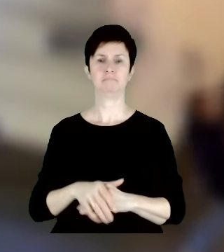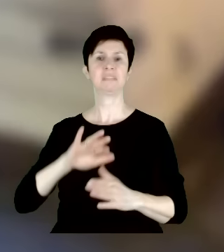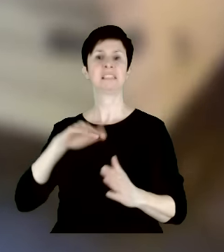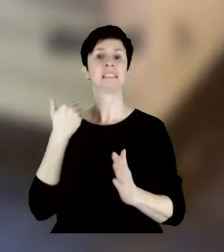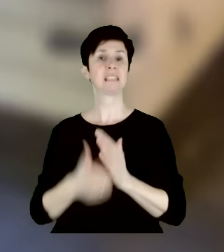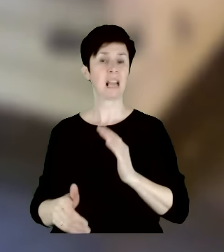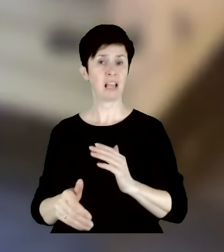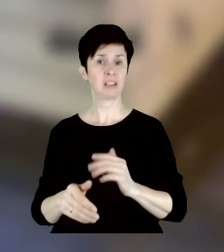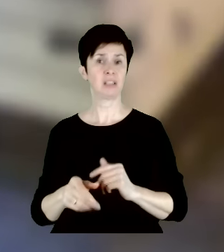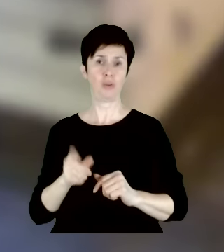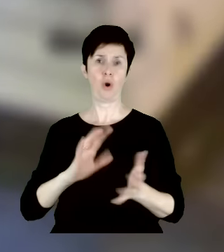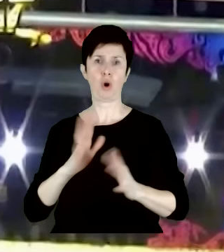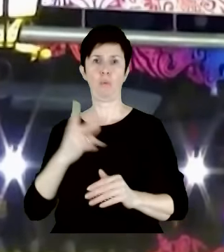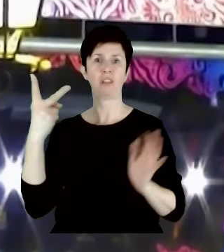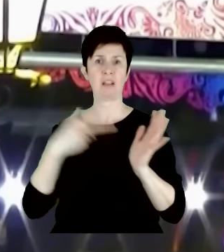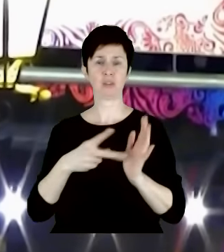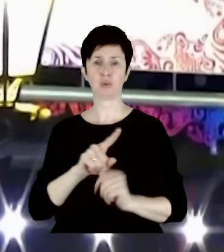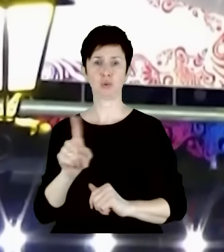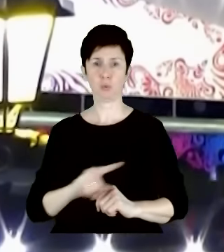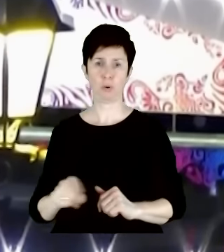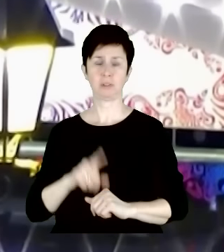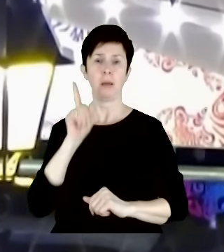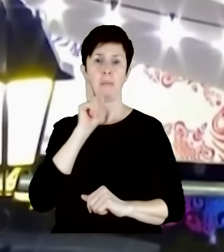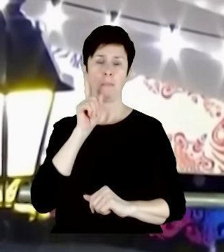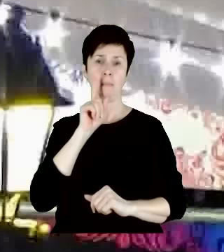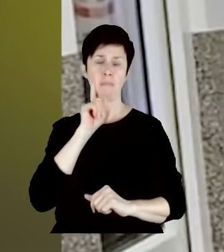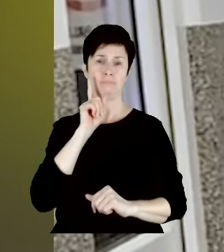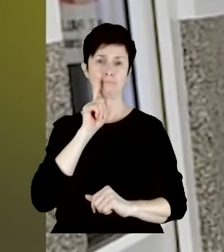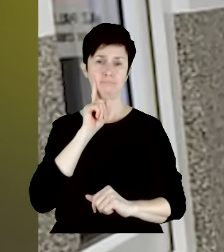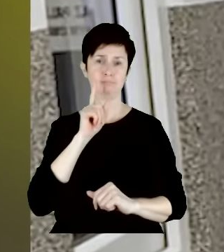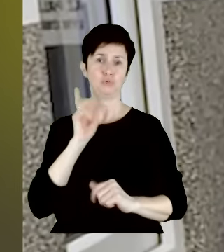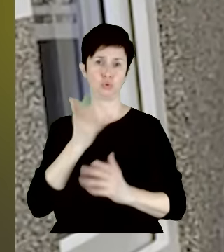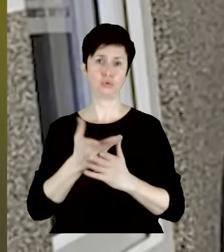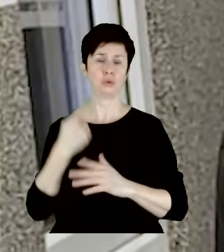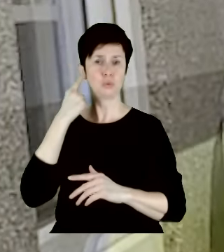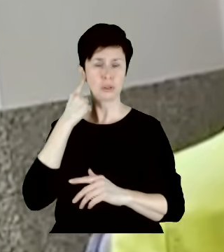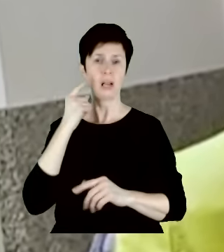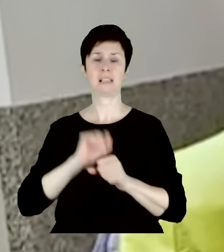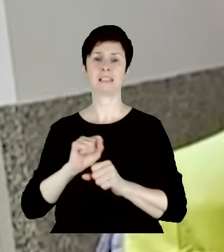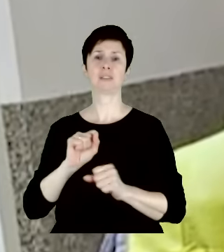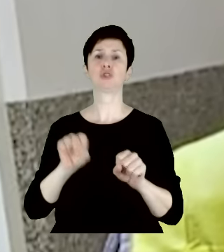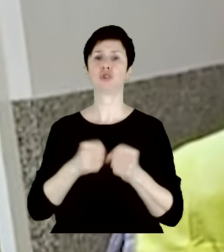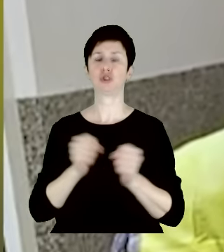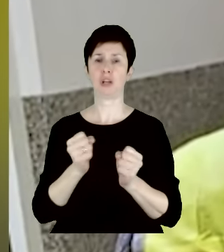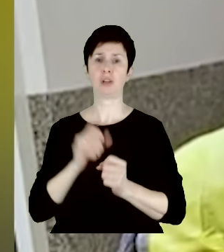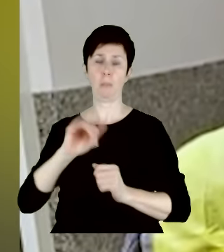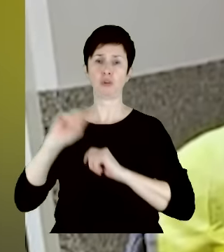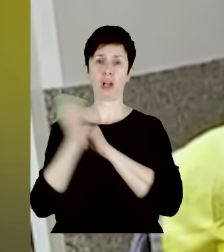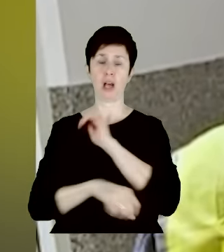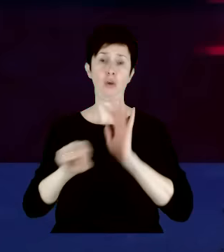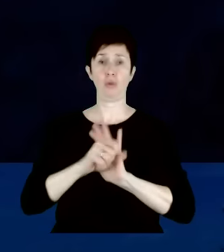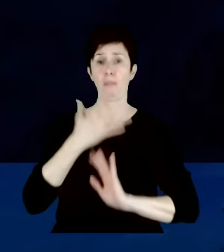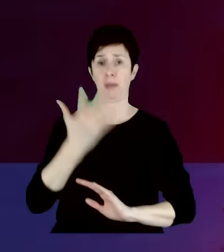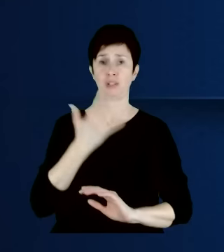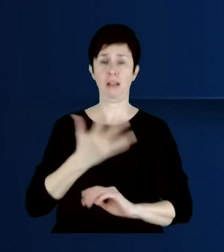wyniku incydentu, to nieco ponad 2000 zł. Mężczyźni usłyszeli już zarzut zniszczenia mienia. Za to przestępstwo grozi im nawet kara do 5 lat pozbawienia wolności.